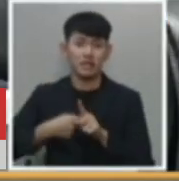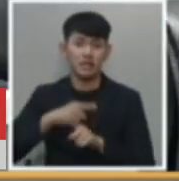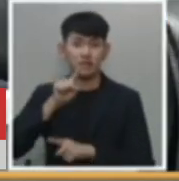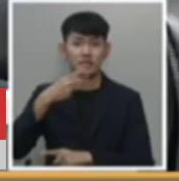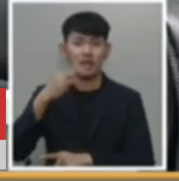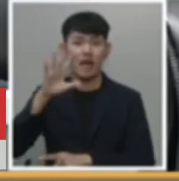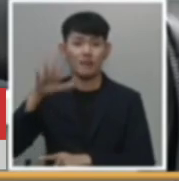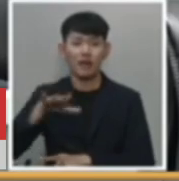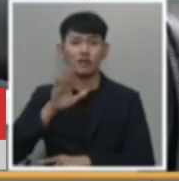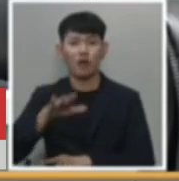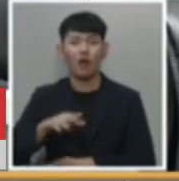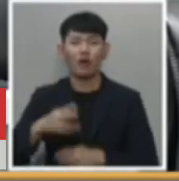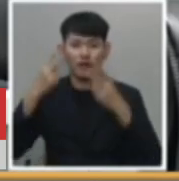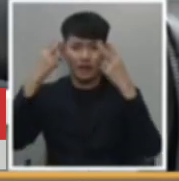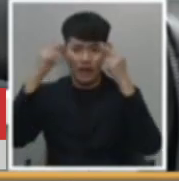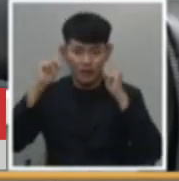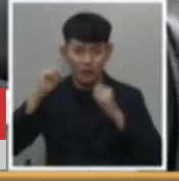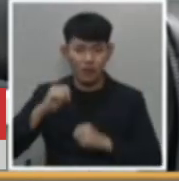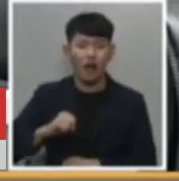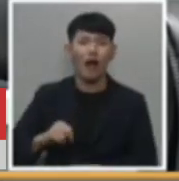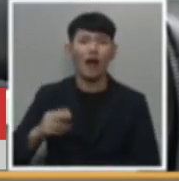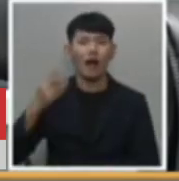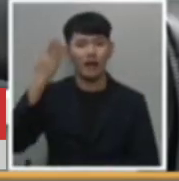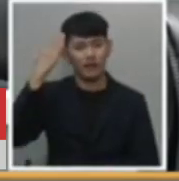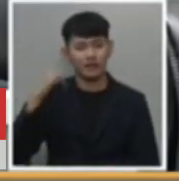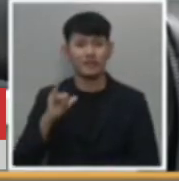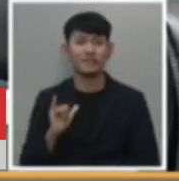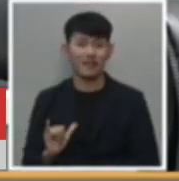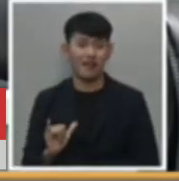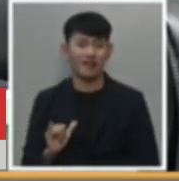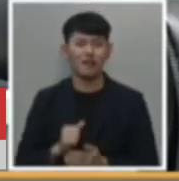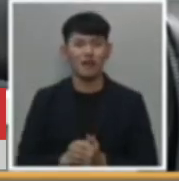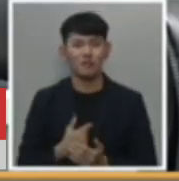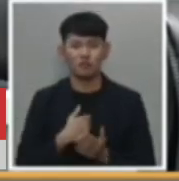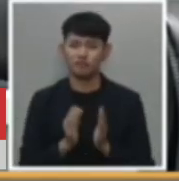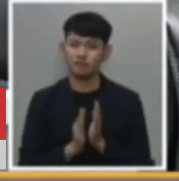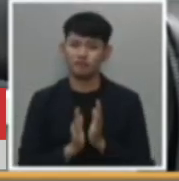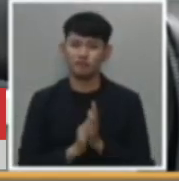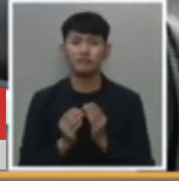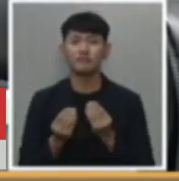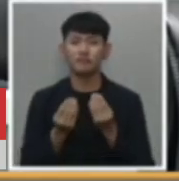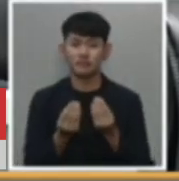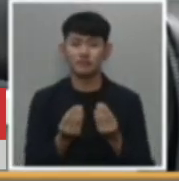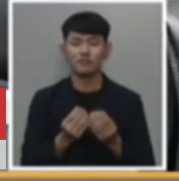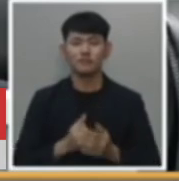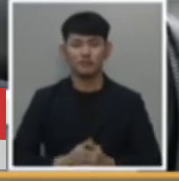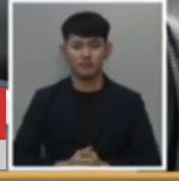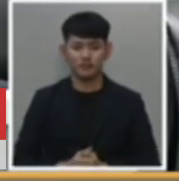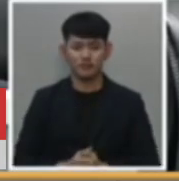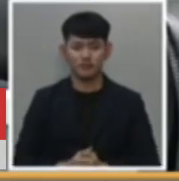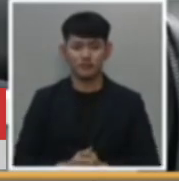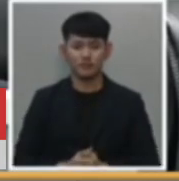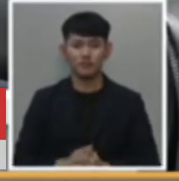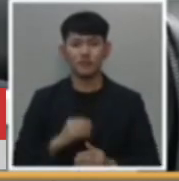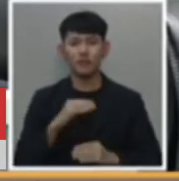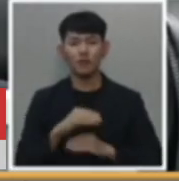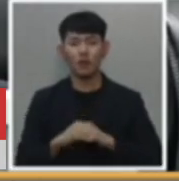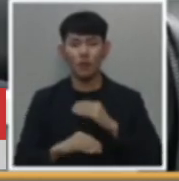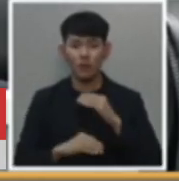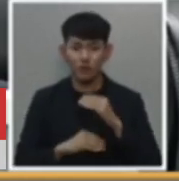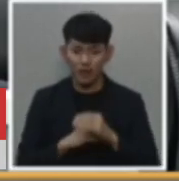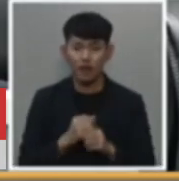ษณ์ชินวัตรนะครับอันนี้ถือว่าเราสมควรที่จะมากล่าวชมเชยนะครับสำหรับโครงการอาหารเสริมนมนั้นผ